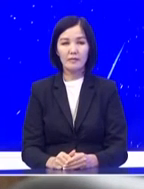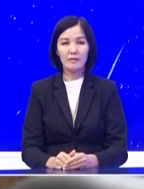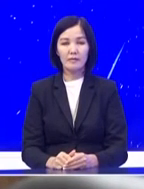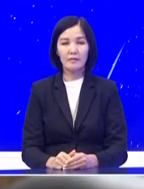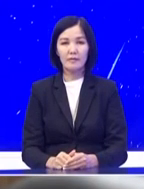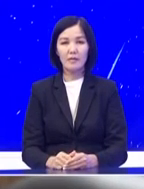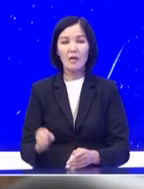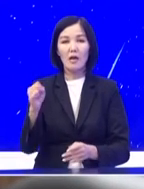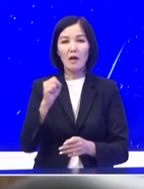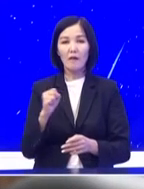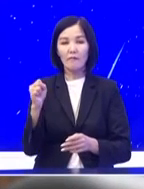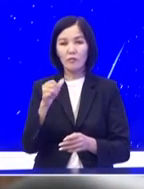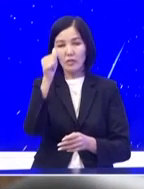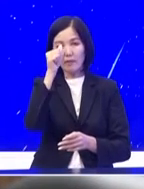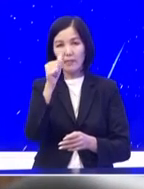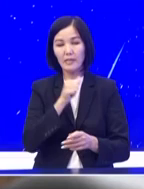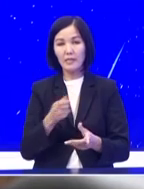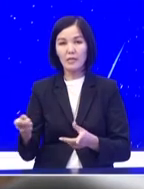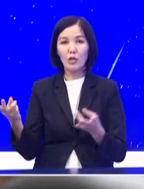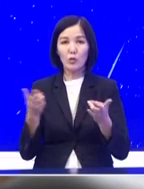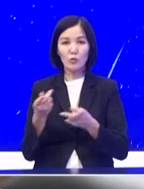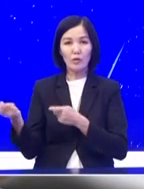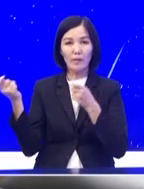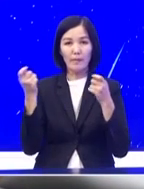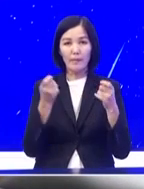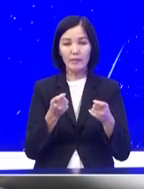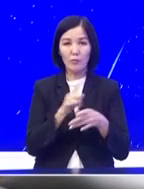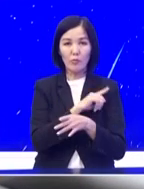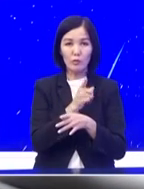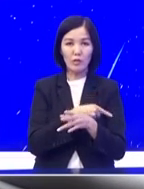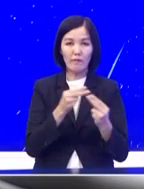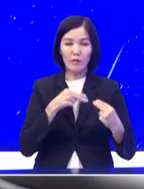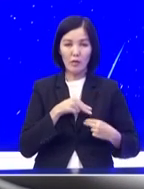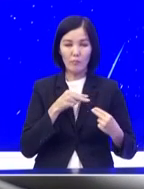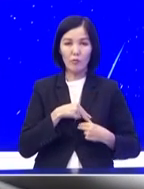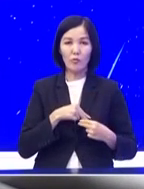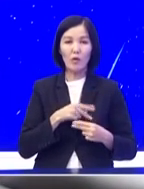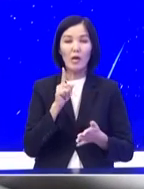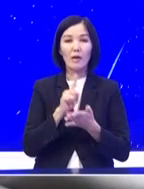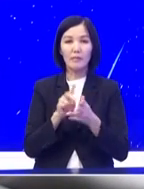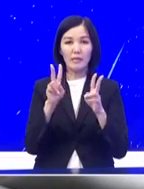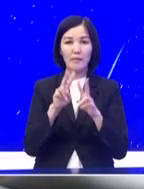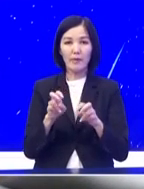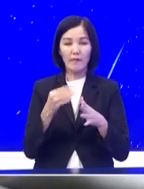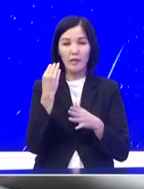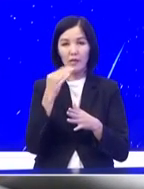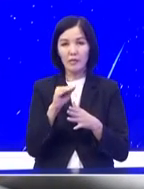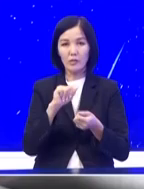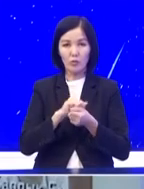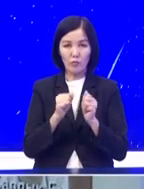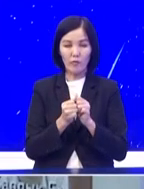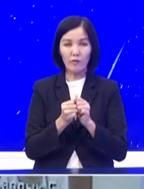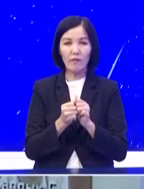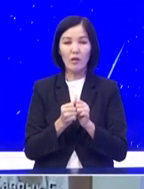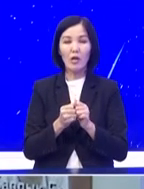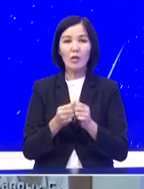С августа месяца начните поставку угля. Уже потихоньку нужно усиливать работу. Обязательно проверяйте качество завозимого твердого топлива.